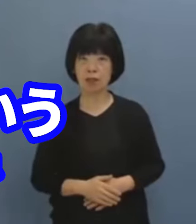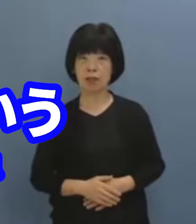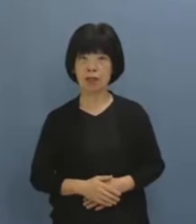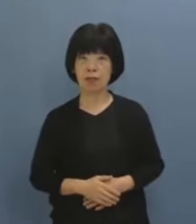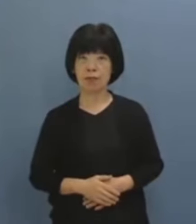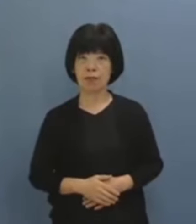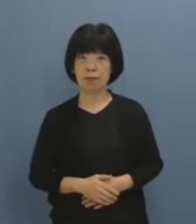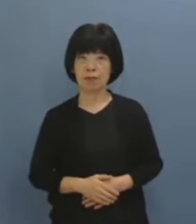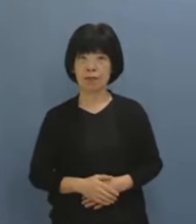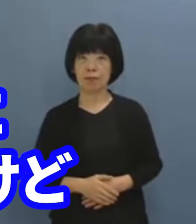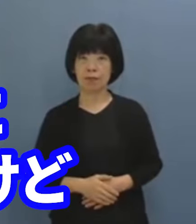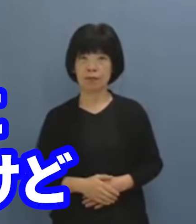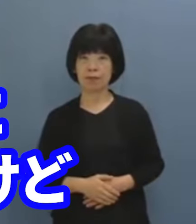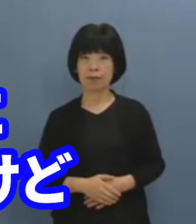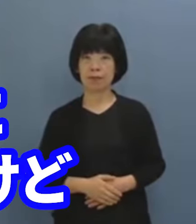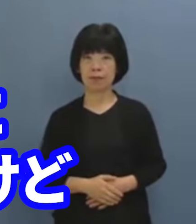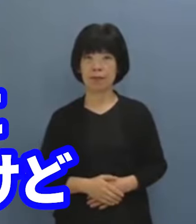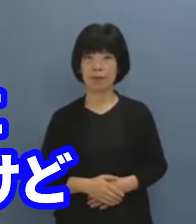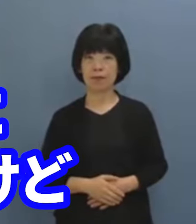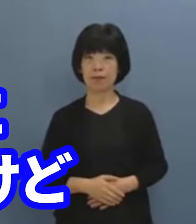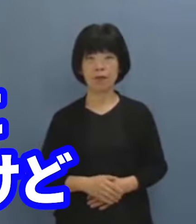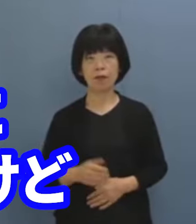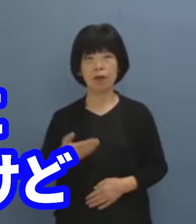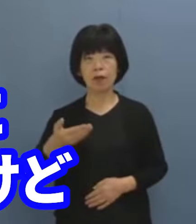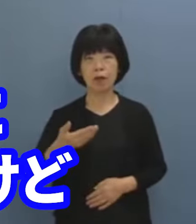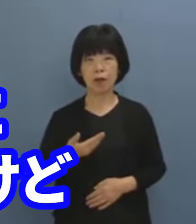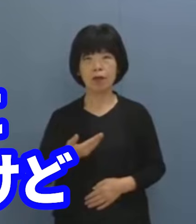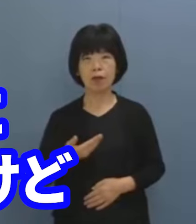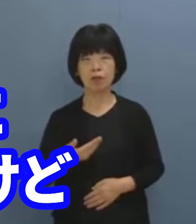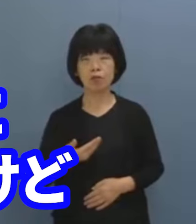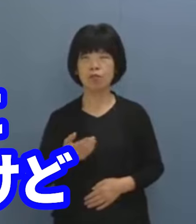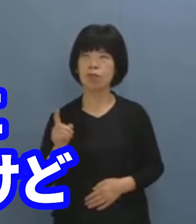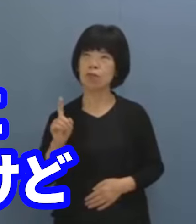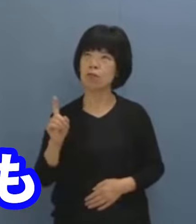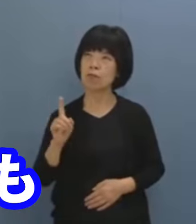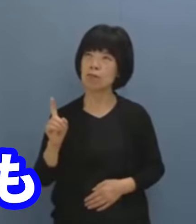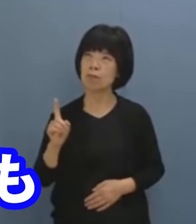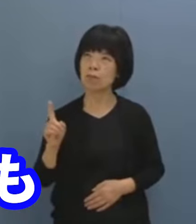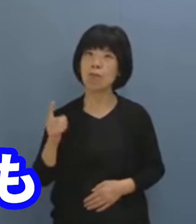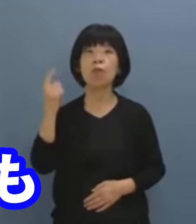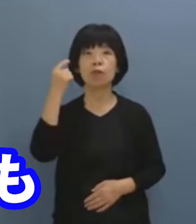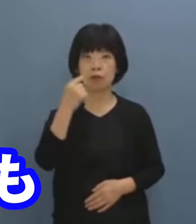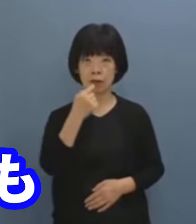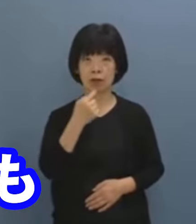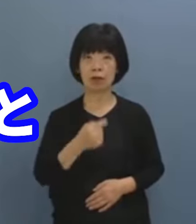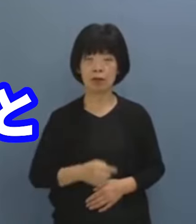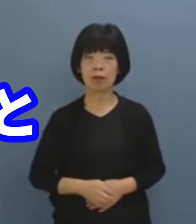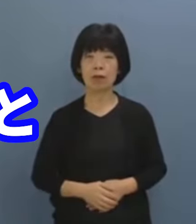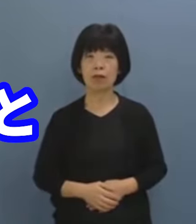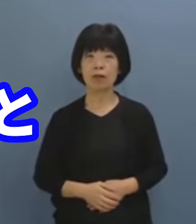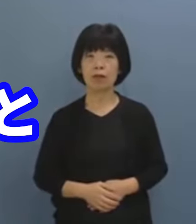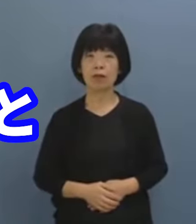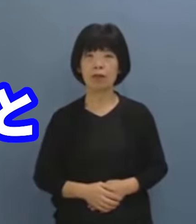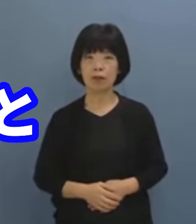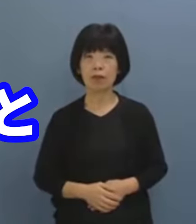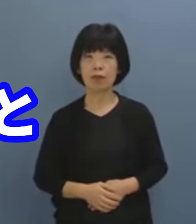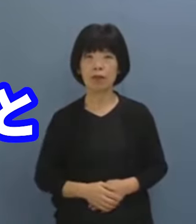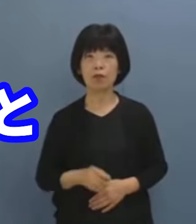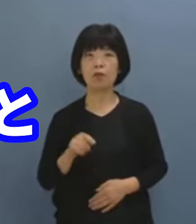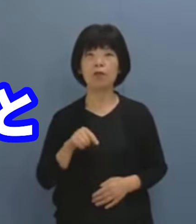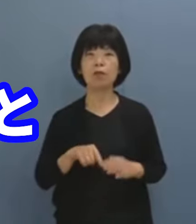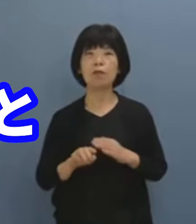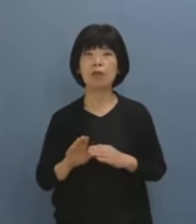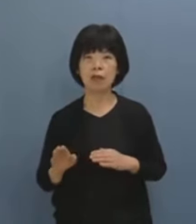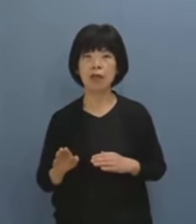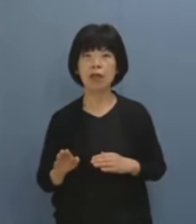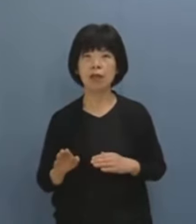、何だろうっていうふうにちょっと思ってたんですけど、まあ、もともとだからそういう意味でも認識がないっていうことだったん